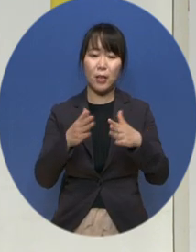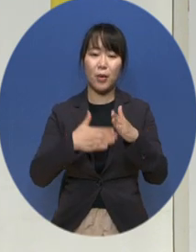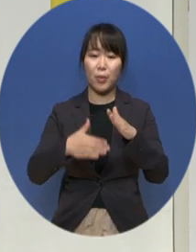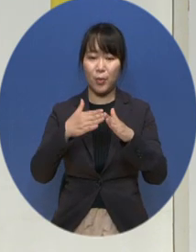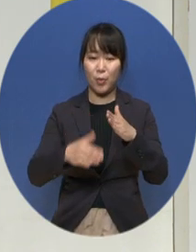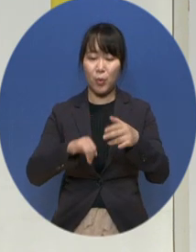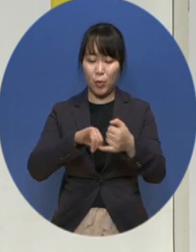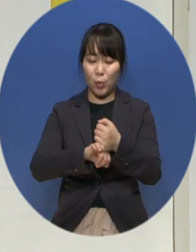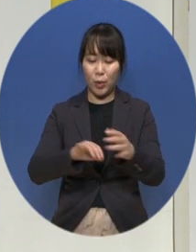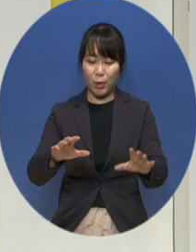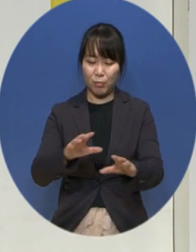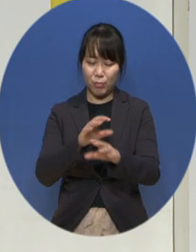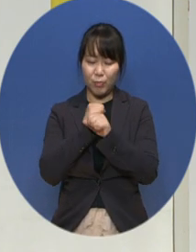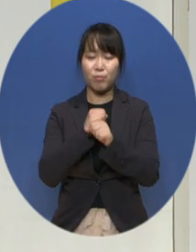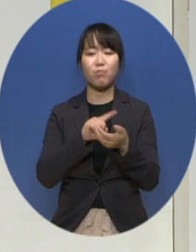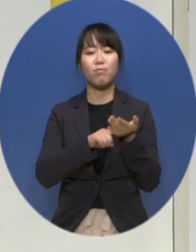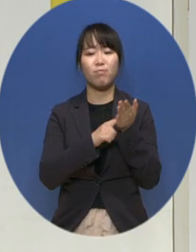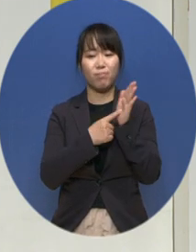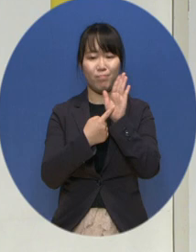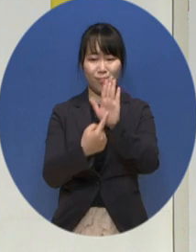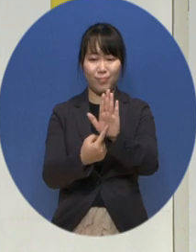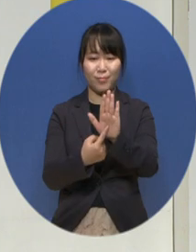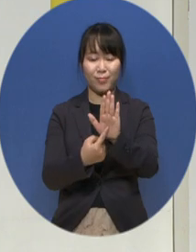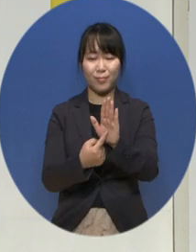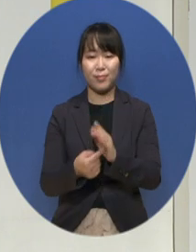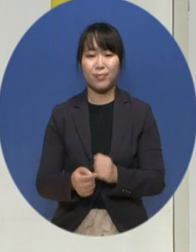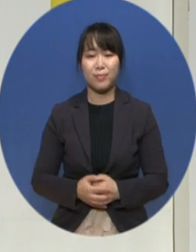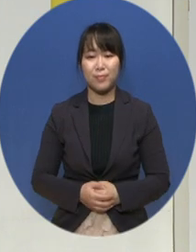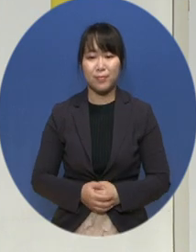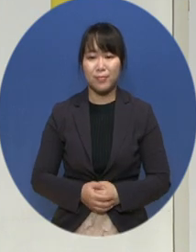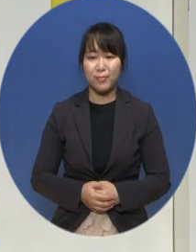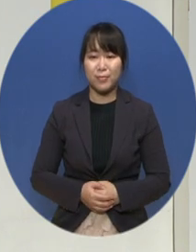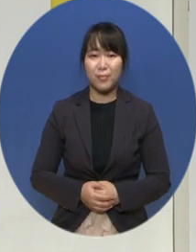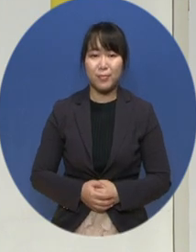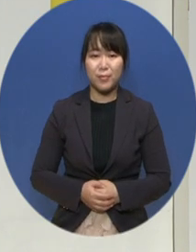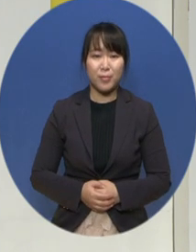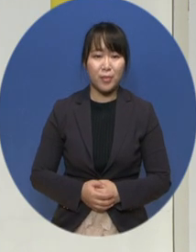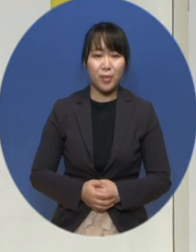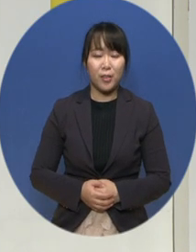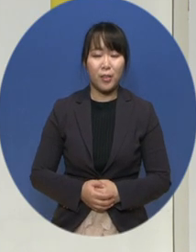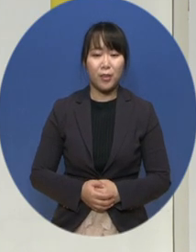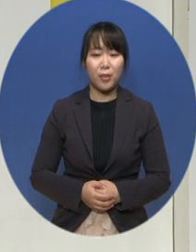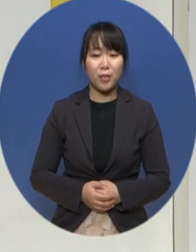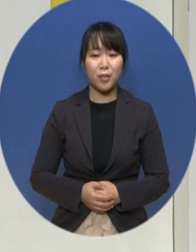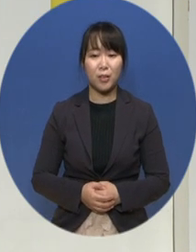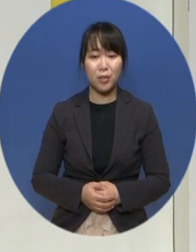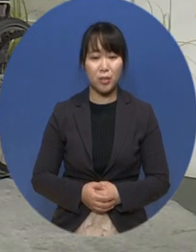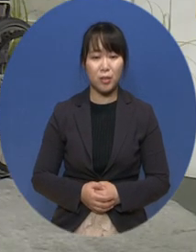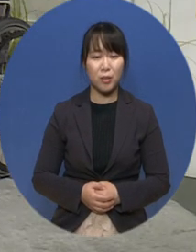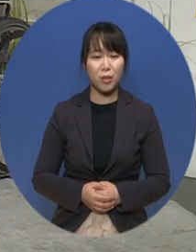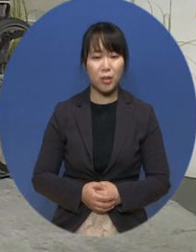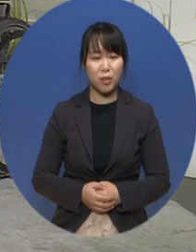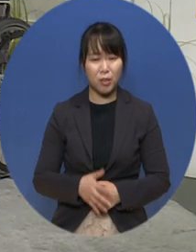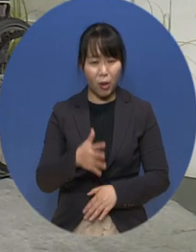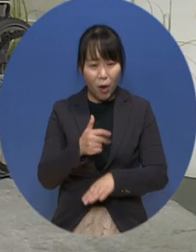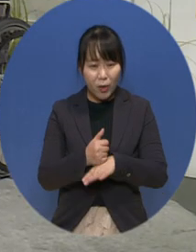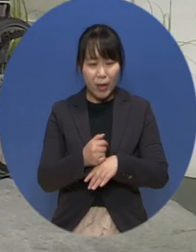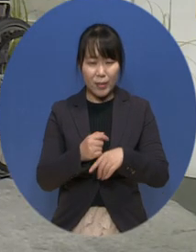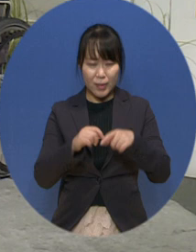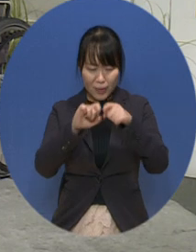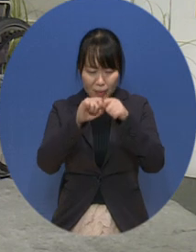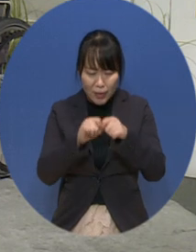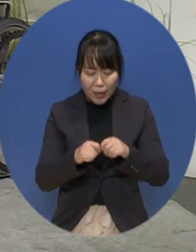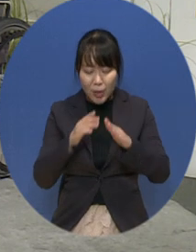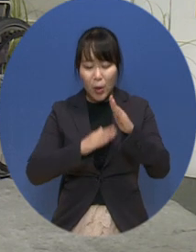그 칠 때 공약으로 묶어서 많으셨습니다 그랬군요 가을 그것 좀 처마 님께 공약들이